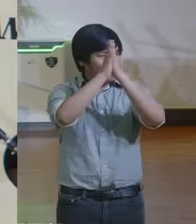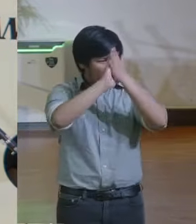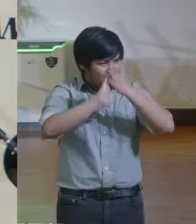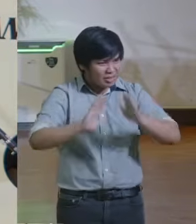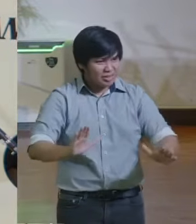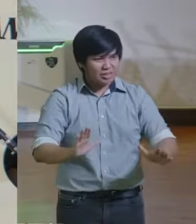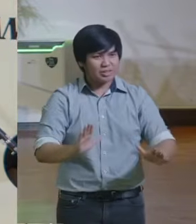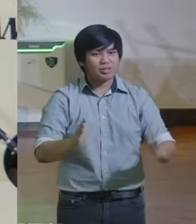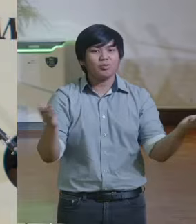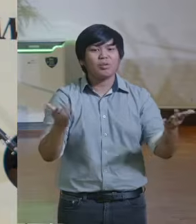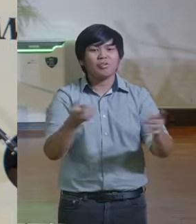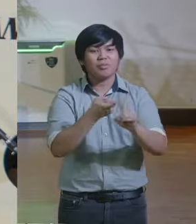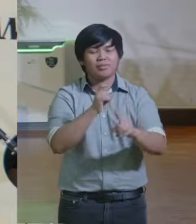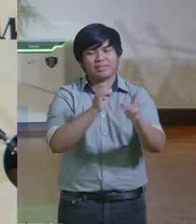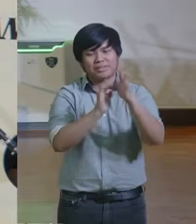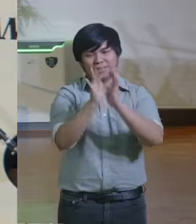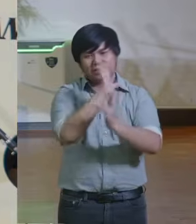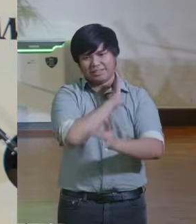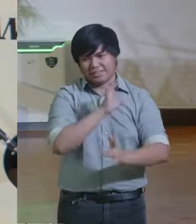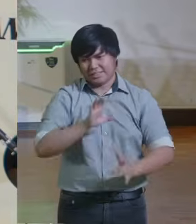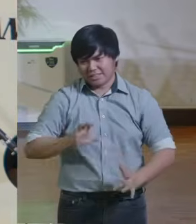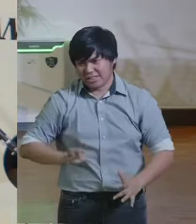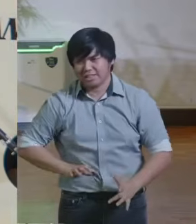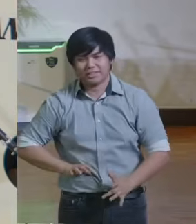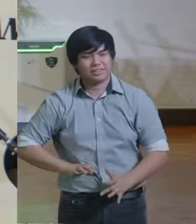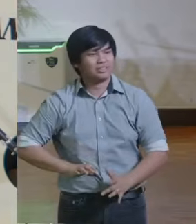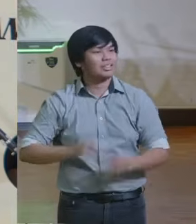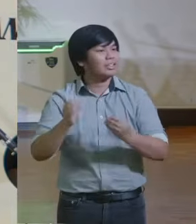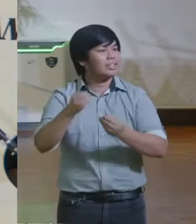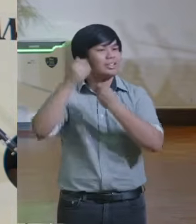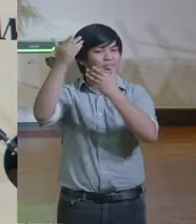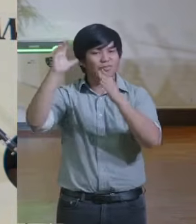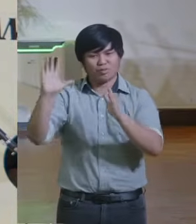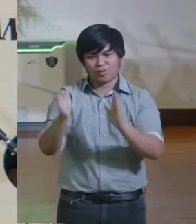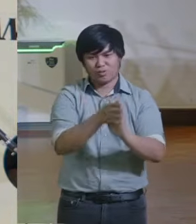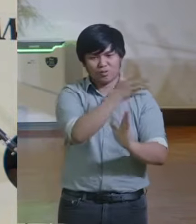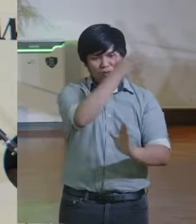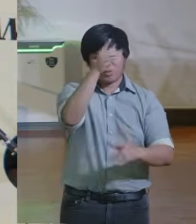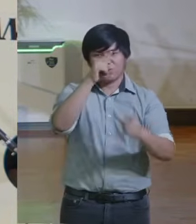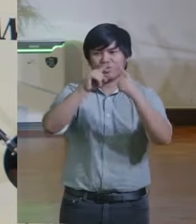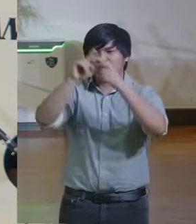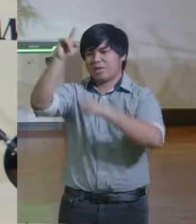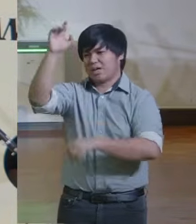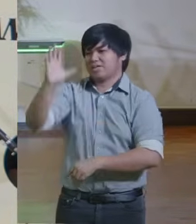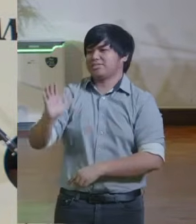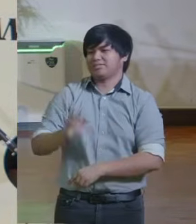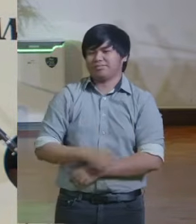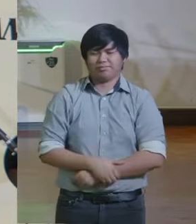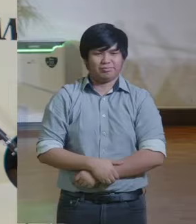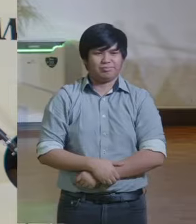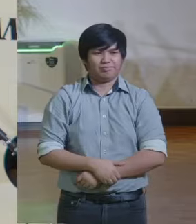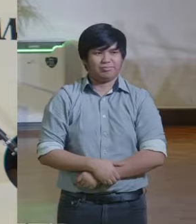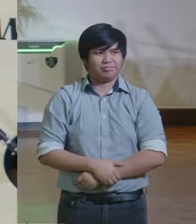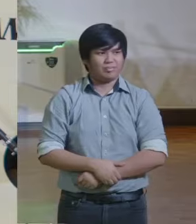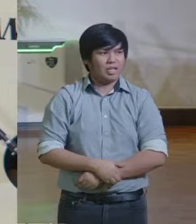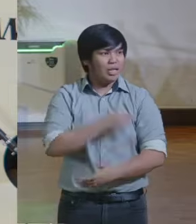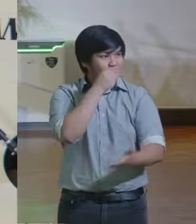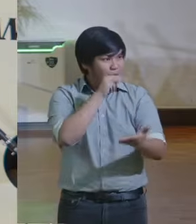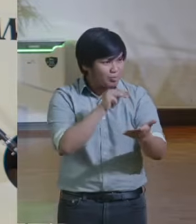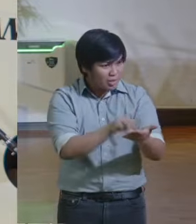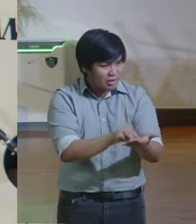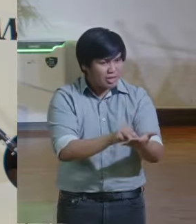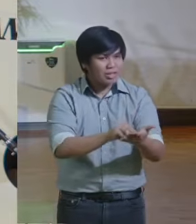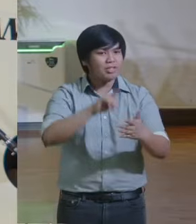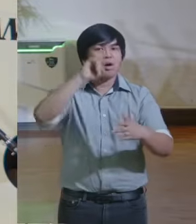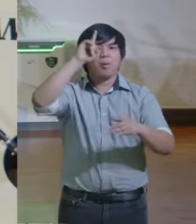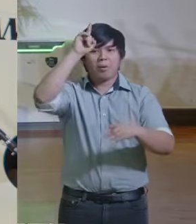kay Kristo at nagluluwalhati sa Diyos. Ulitin ko po. Ang mensahe na ito ay mensahe ng